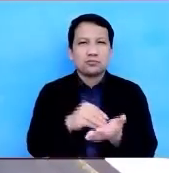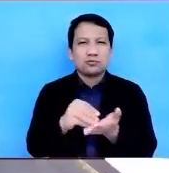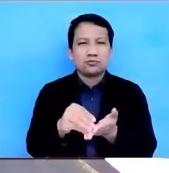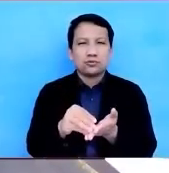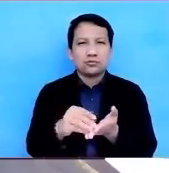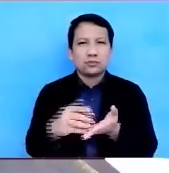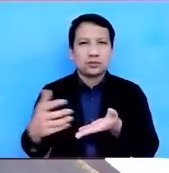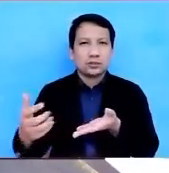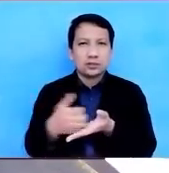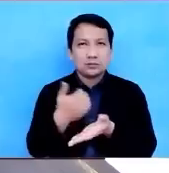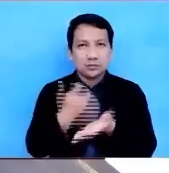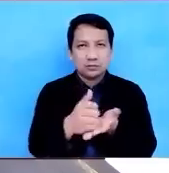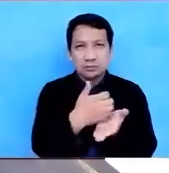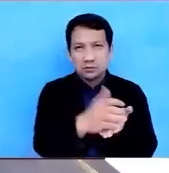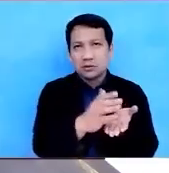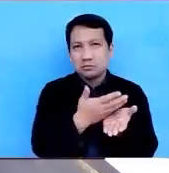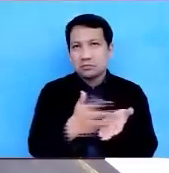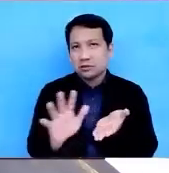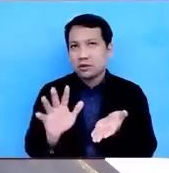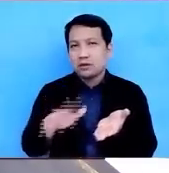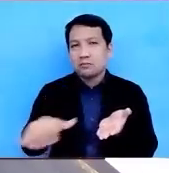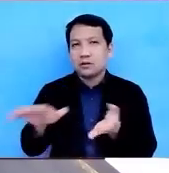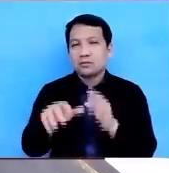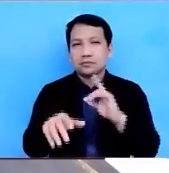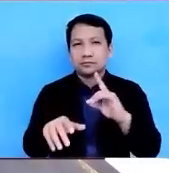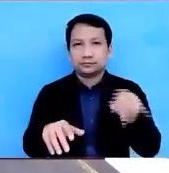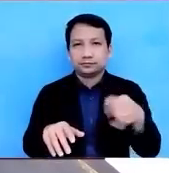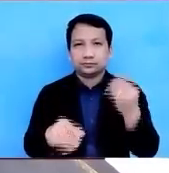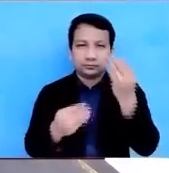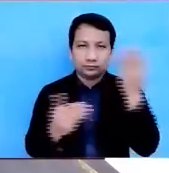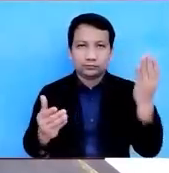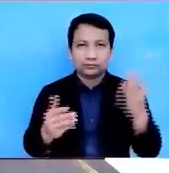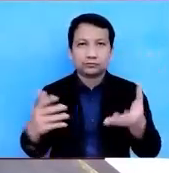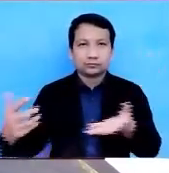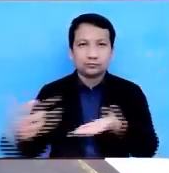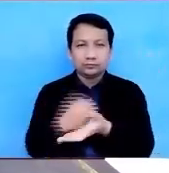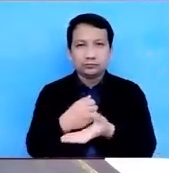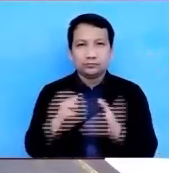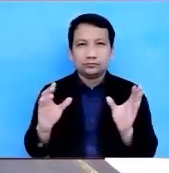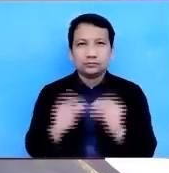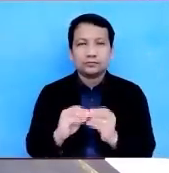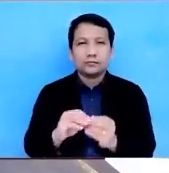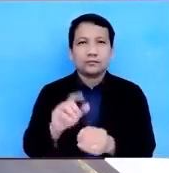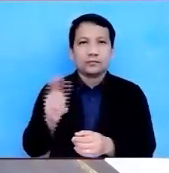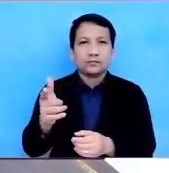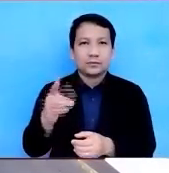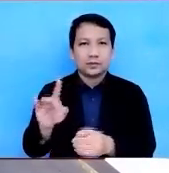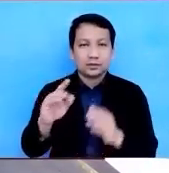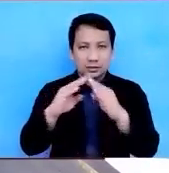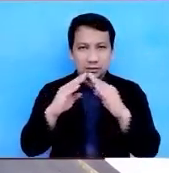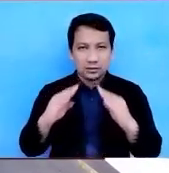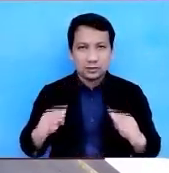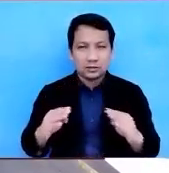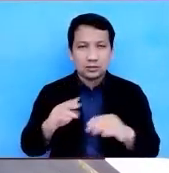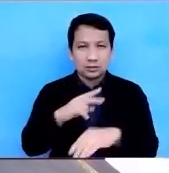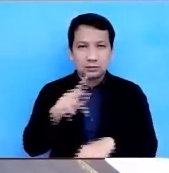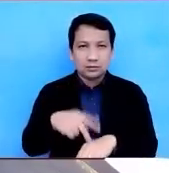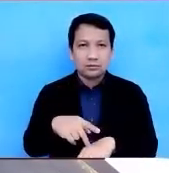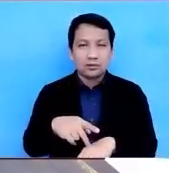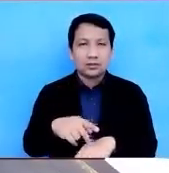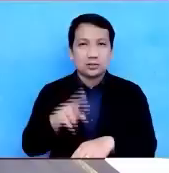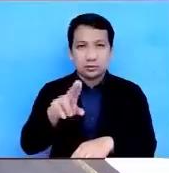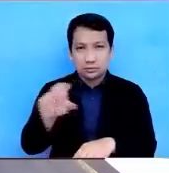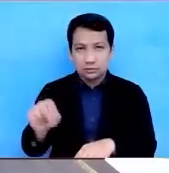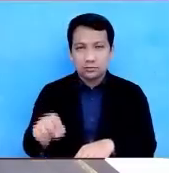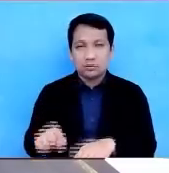nalustay dito. Sa huli, ayon sa DOJ, nakalikom daw si Napoles ng higit 28 bahay sa Pilipinas at sa US